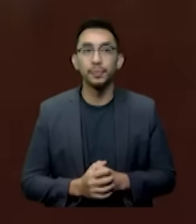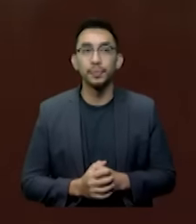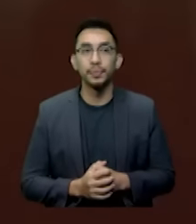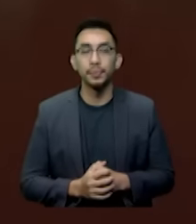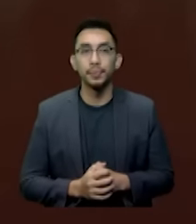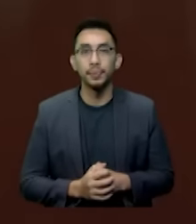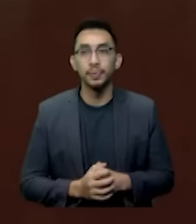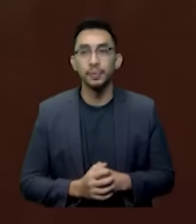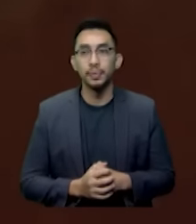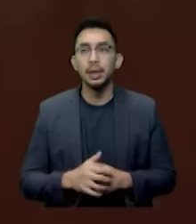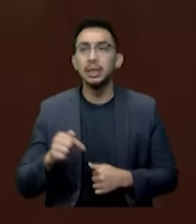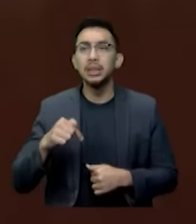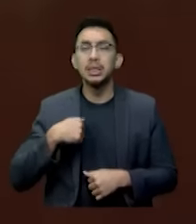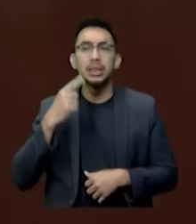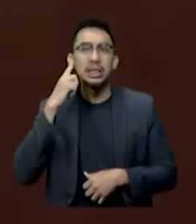dengaran ada suara